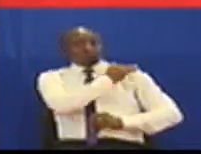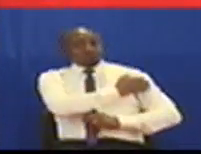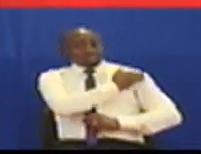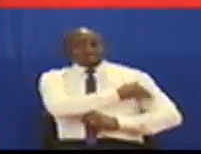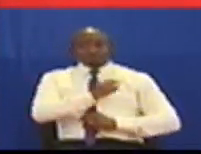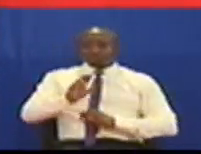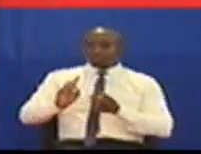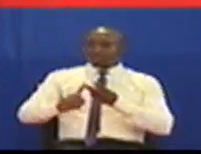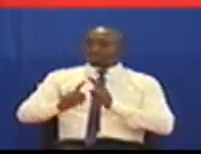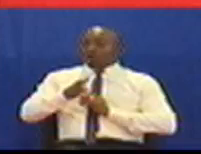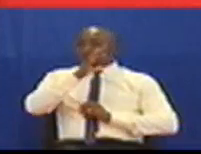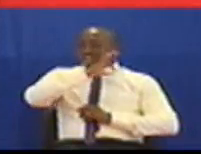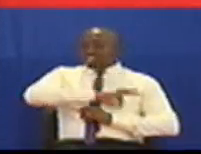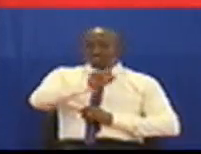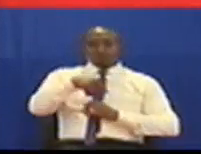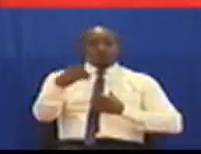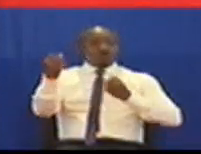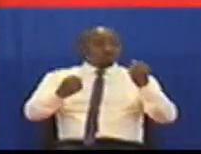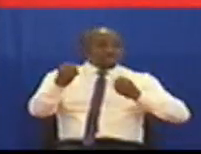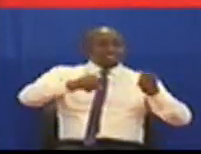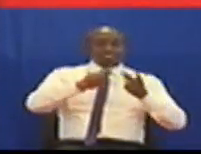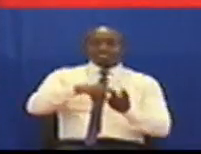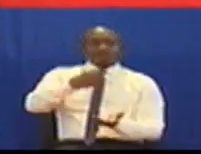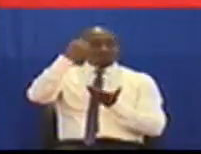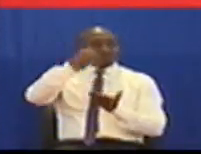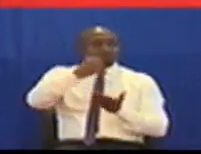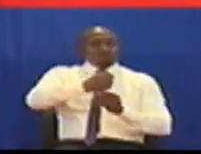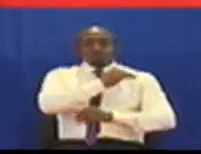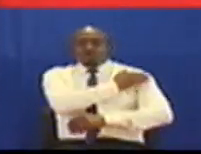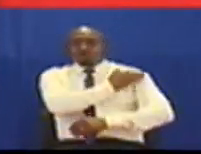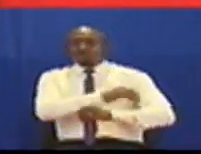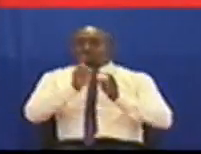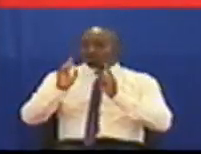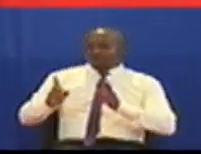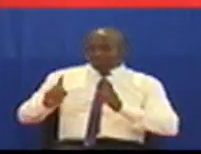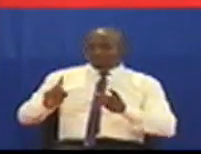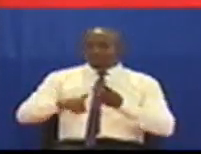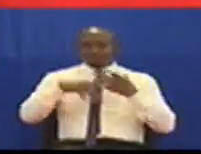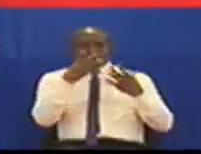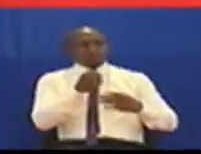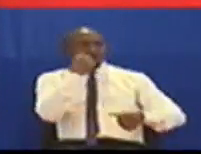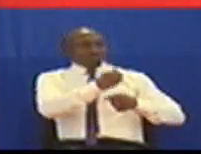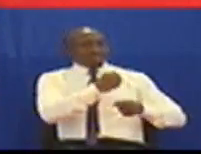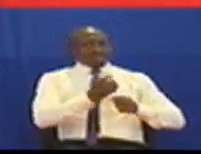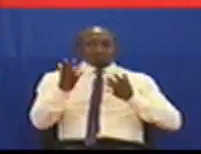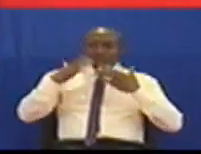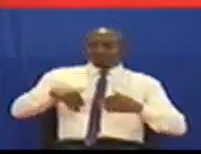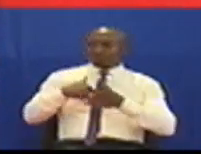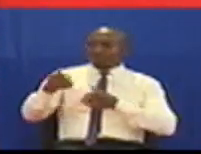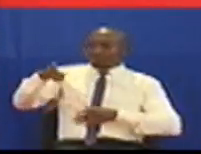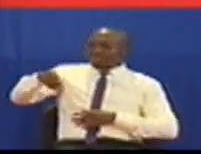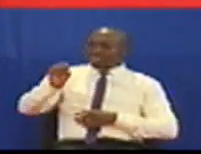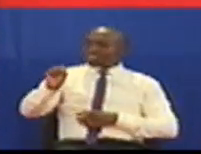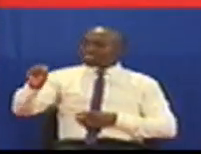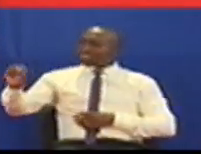na waajiri ambao ni wakurugenzi na mfuko ule unaohudumia walimu pamoja na wafanyakazi wa afya wao unaitwa